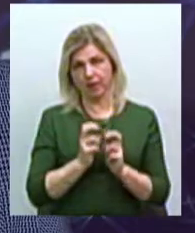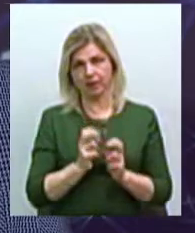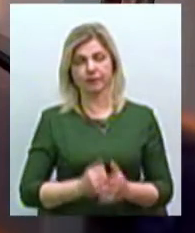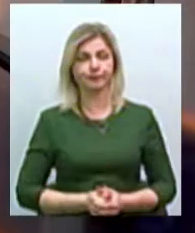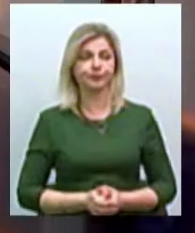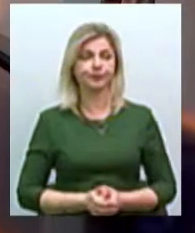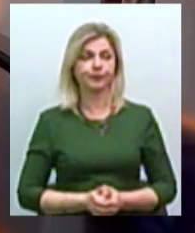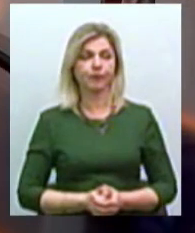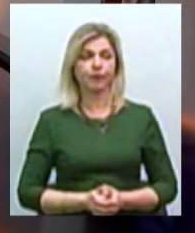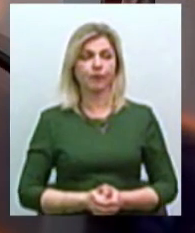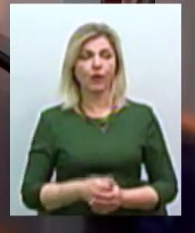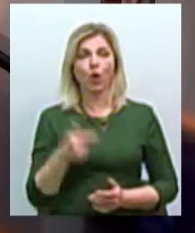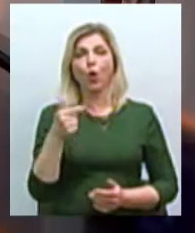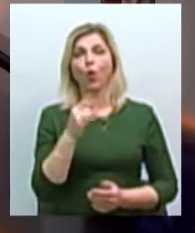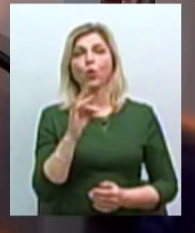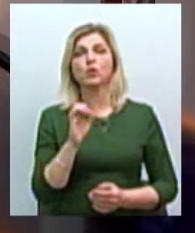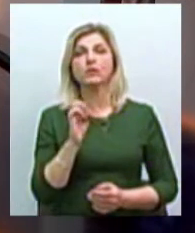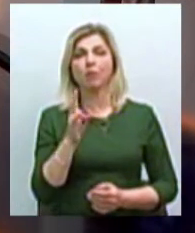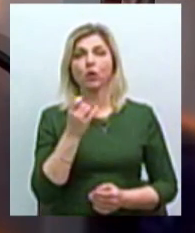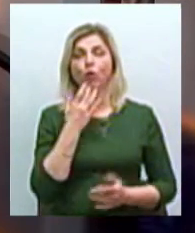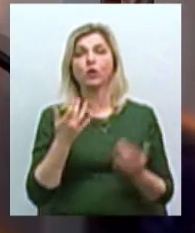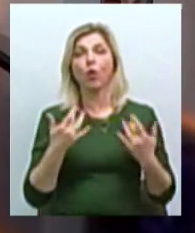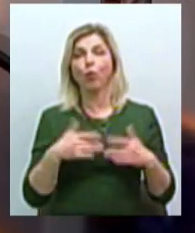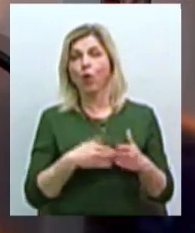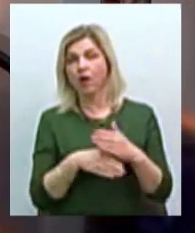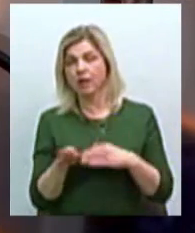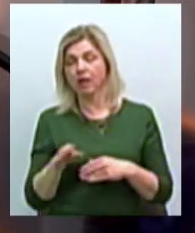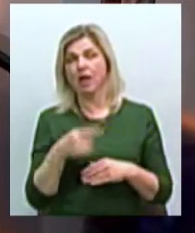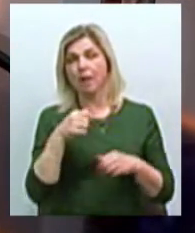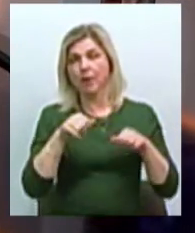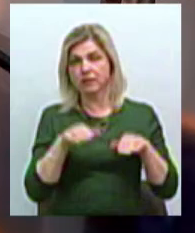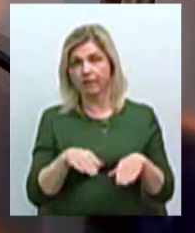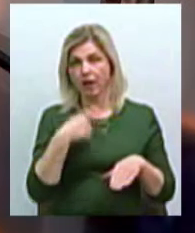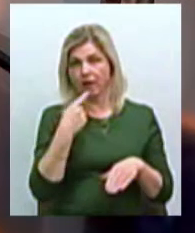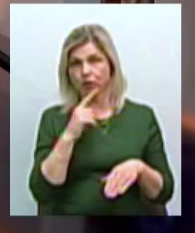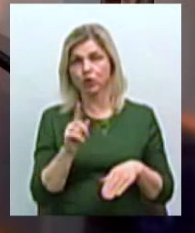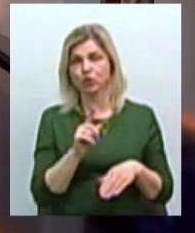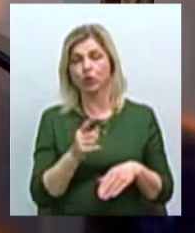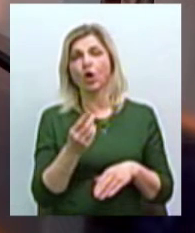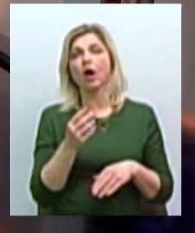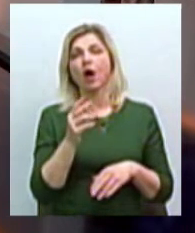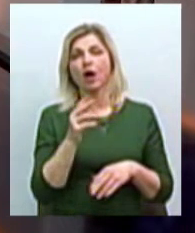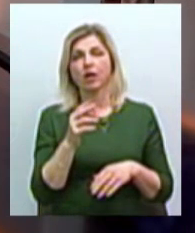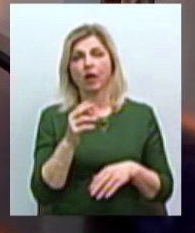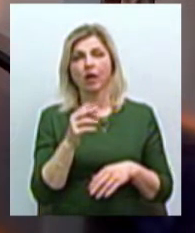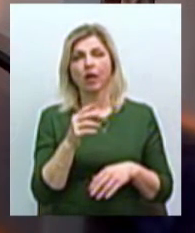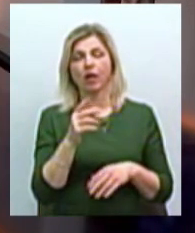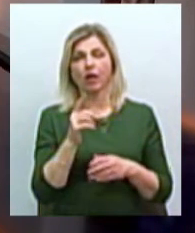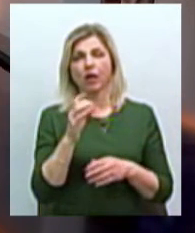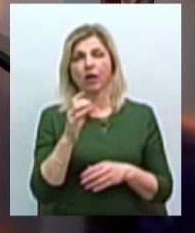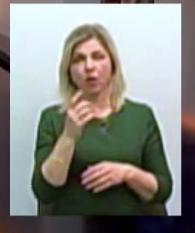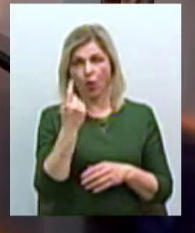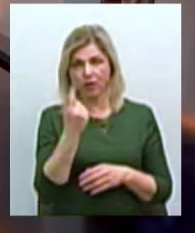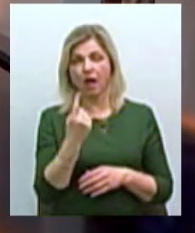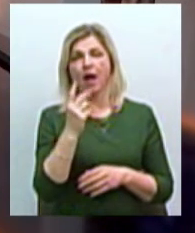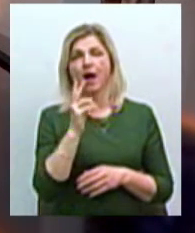Гройсман, когда уходил, издал постановление, в котором говорится, что стоимость гигакалории не должна быть выше 1400 гривен.